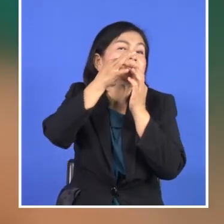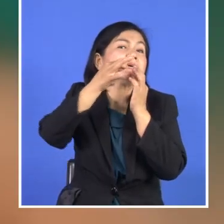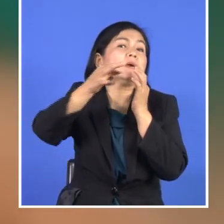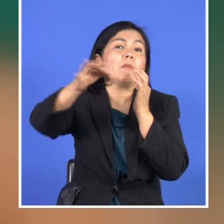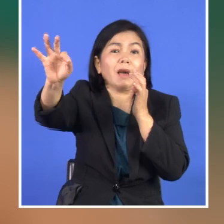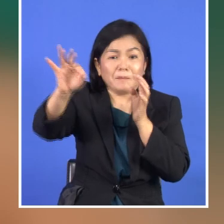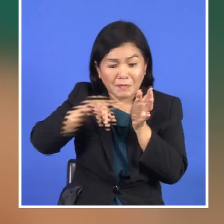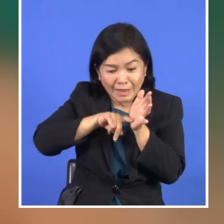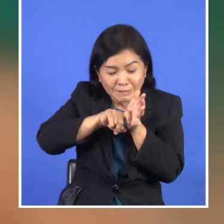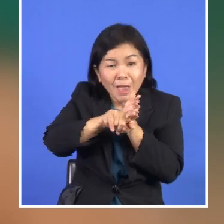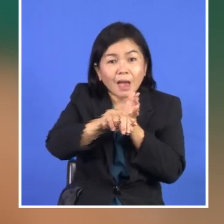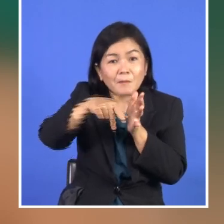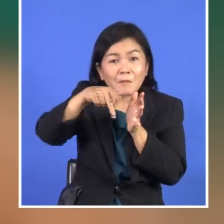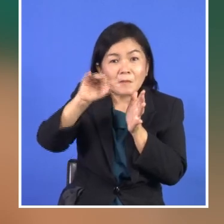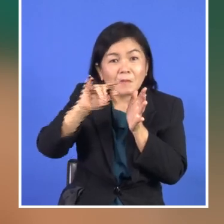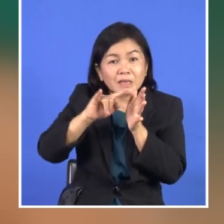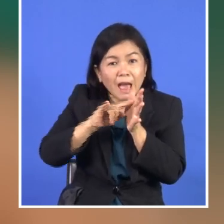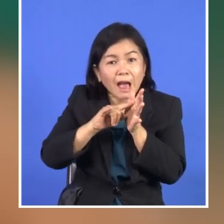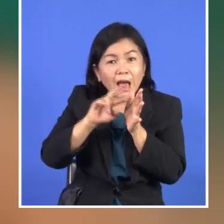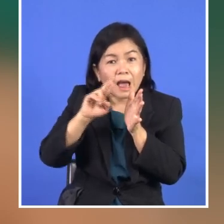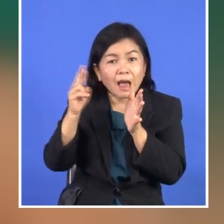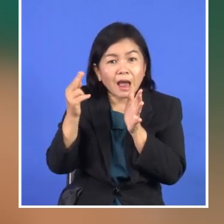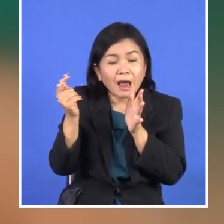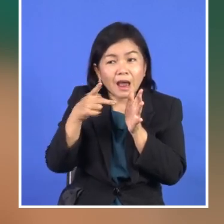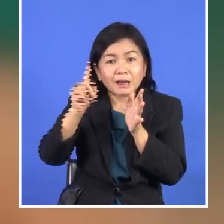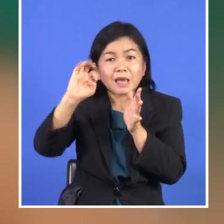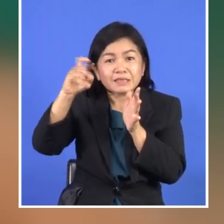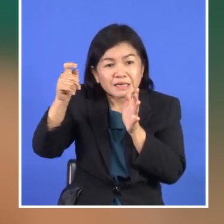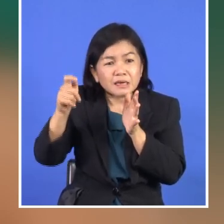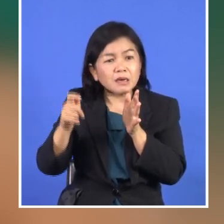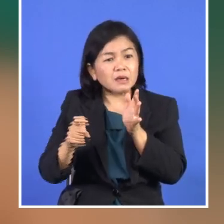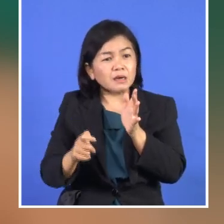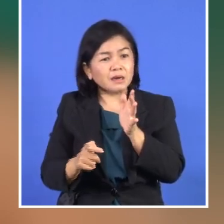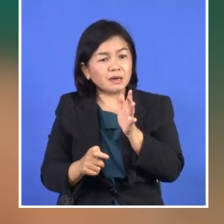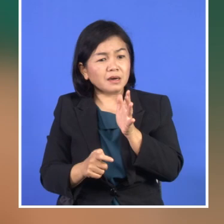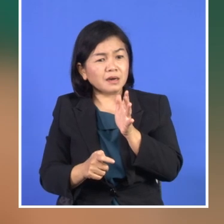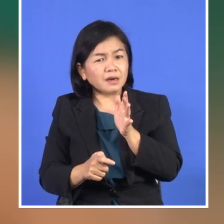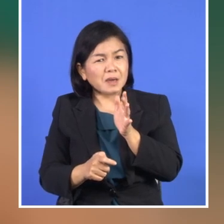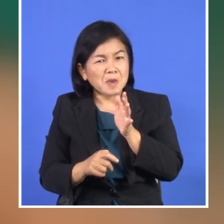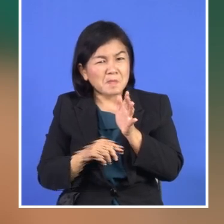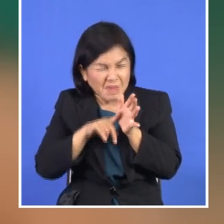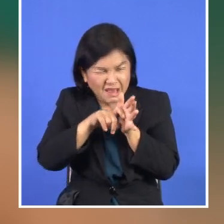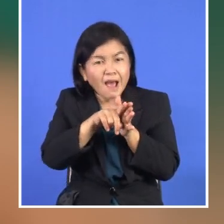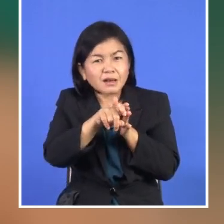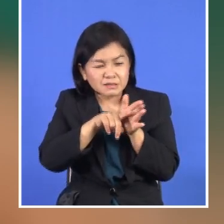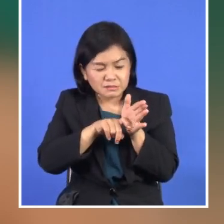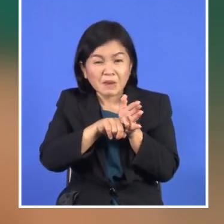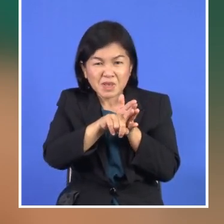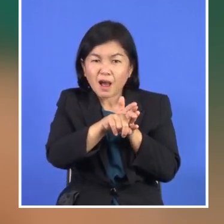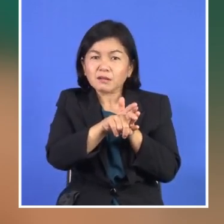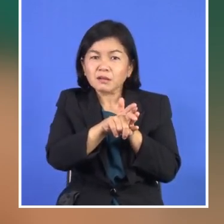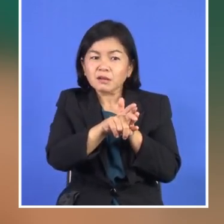า เออเหรอ จมูก สาวมันยาวมาก มันเป็นผ้าก๊อซหรือเปล่าคุณสอง พยาธิที่แป ะเหรอ เ